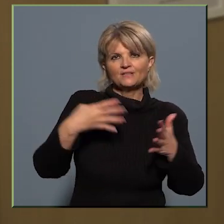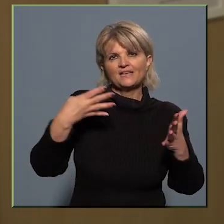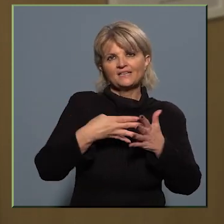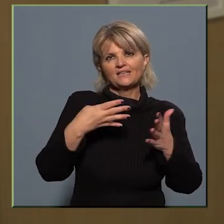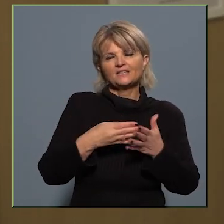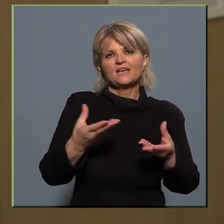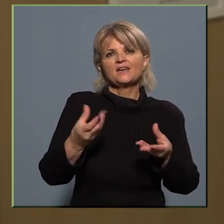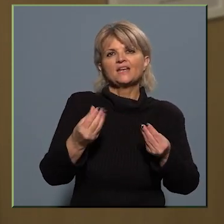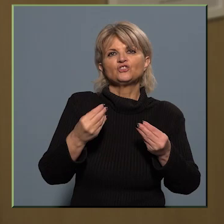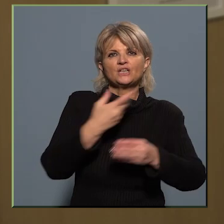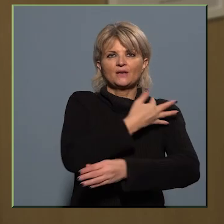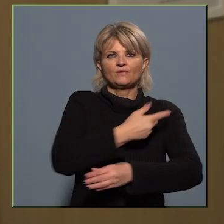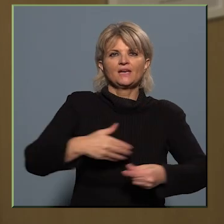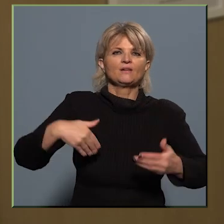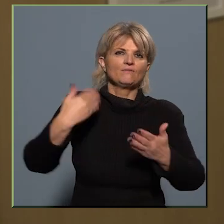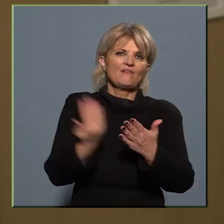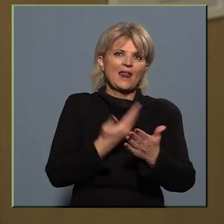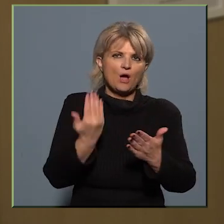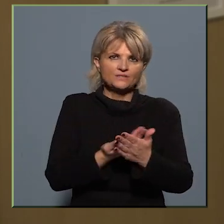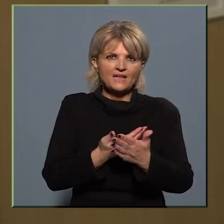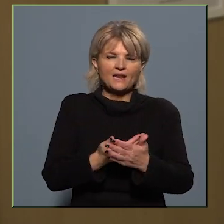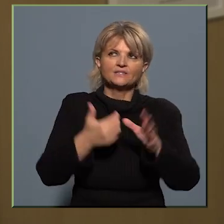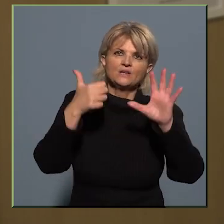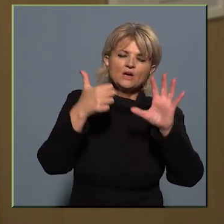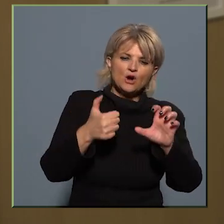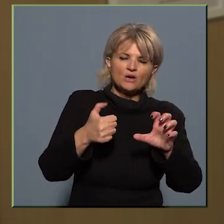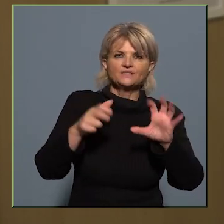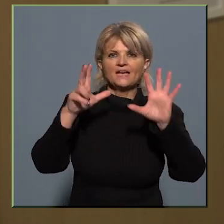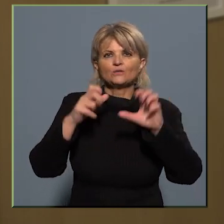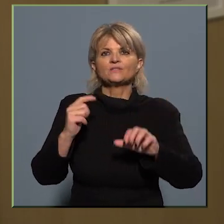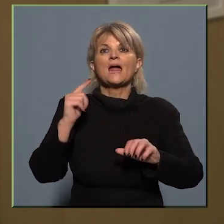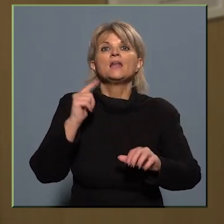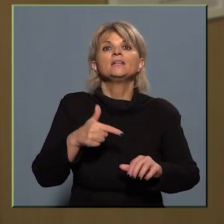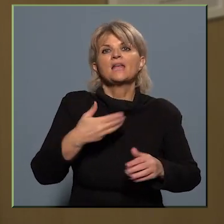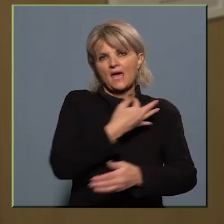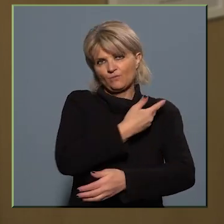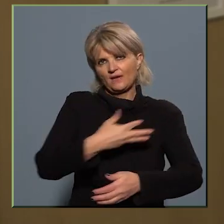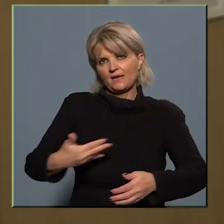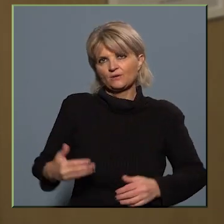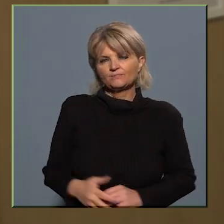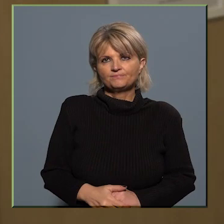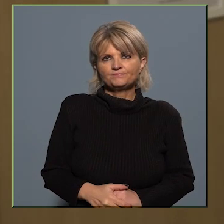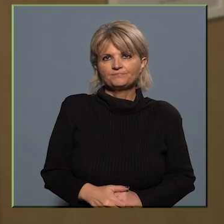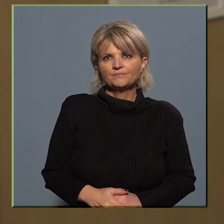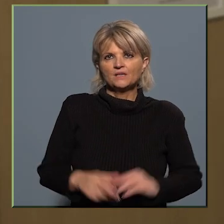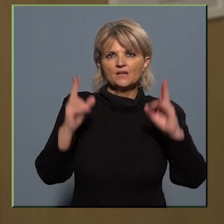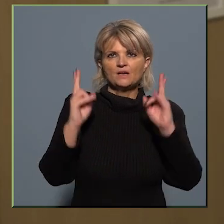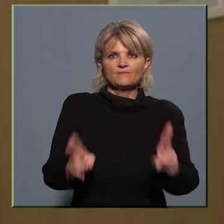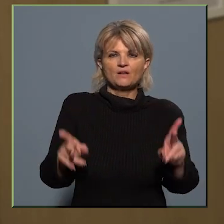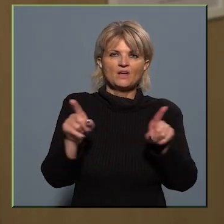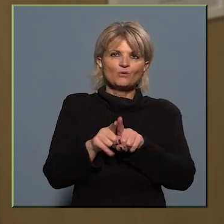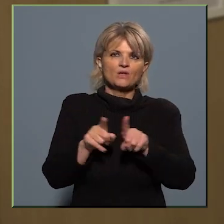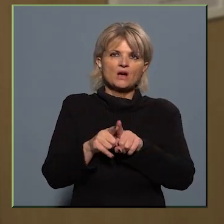egység vért használunk föl, ez körülbelül 600-800 liter vérnek felel meg. Persze vannak